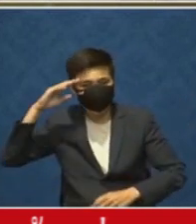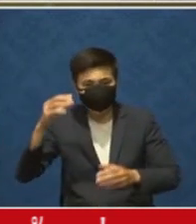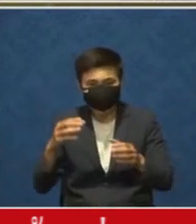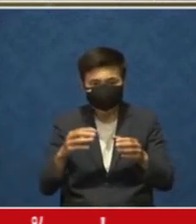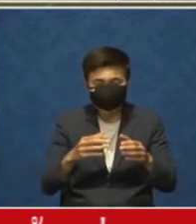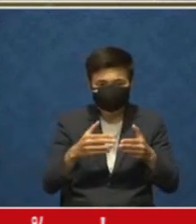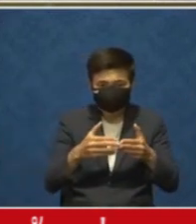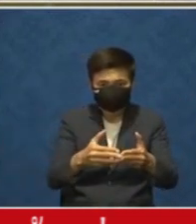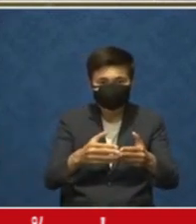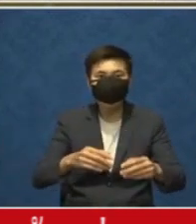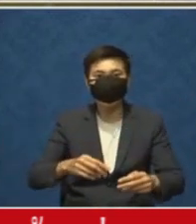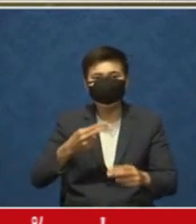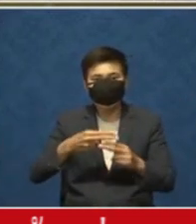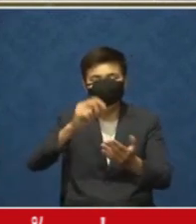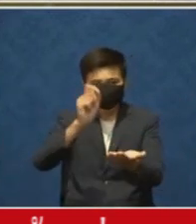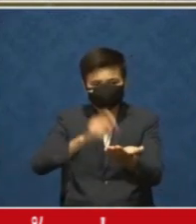CSOC ของประเทศจีน